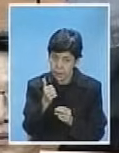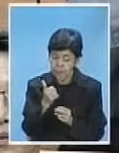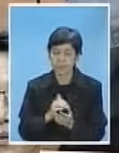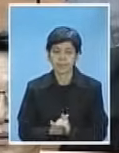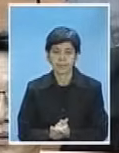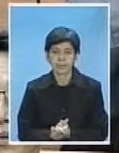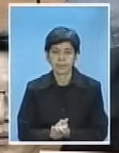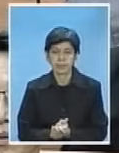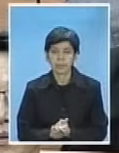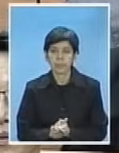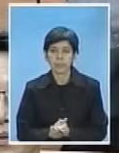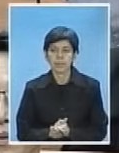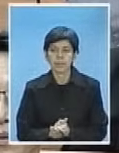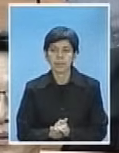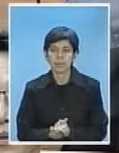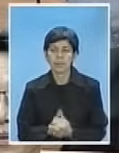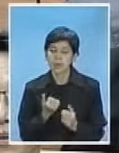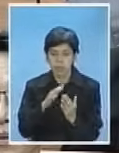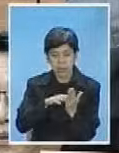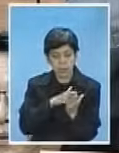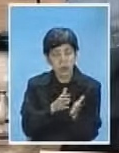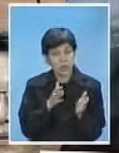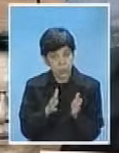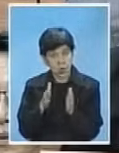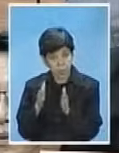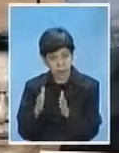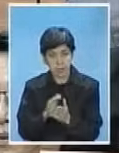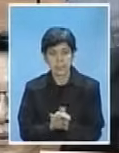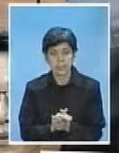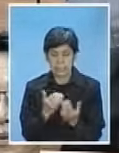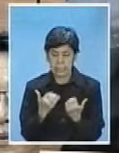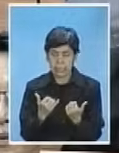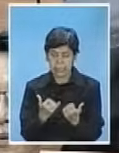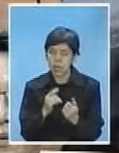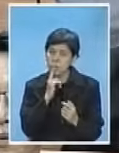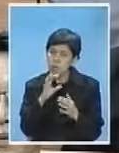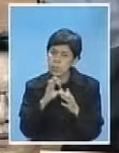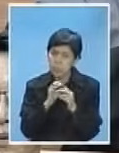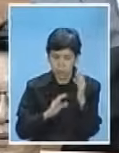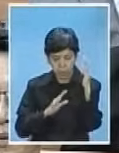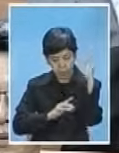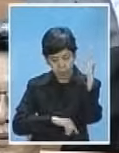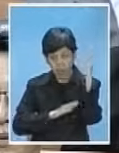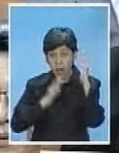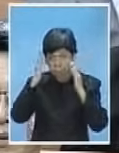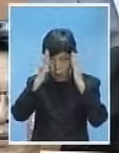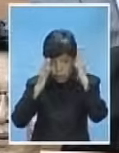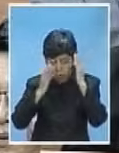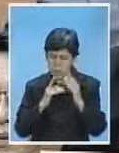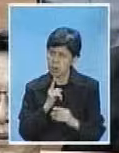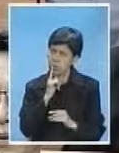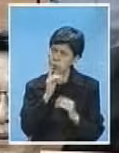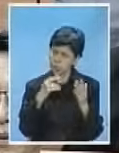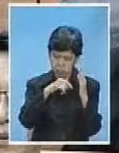ะครับว่านโยบายที่ไม่พูดถึงปาดังเบซาหรือภาคใต้นั้น